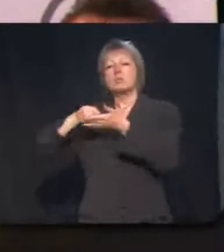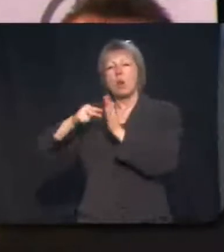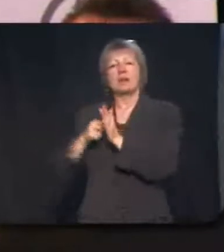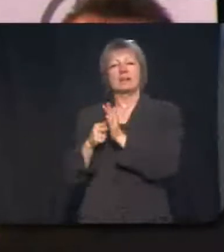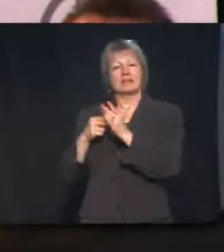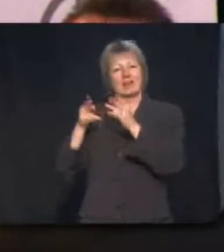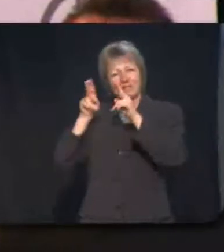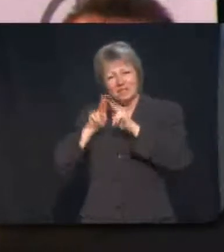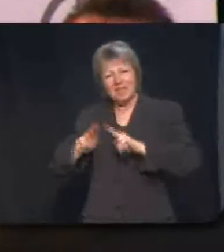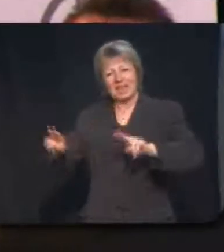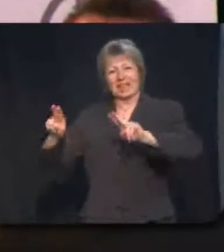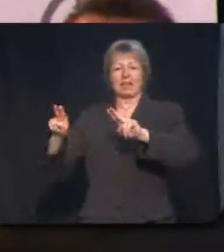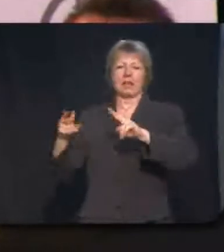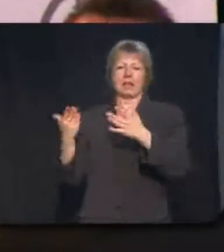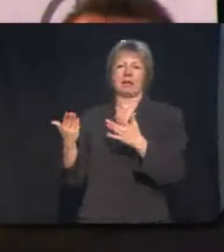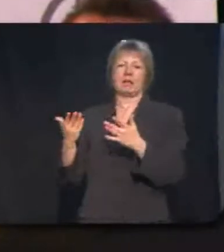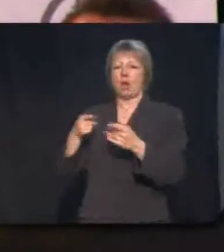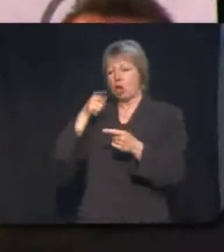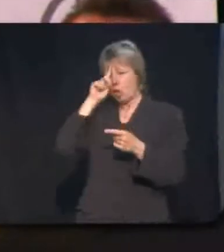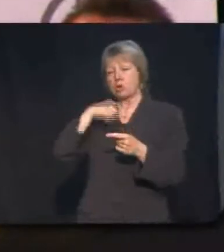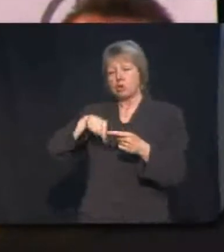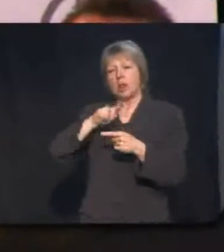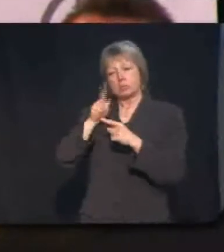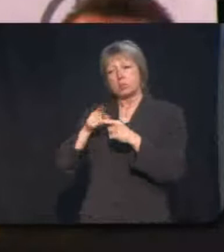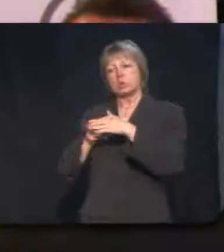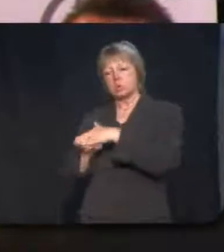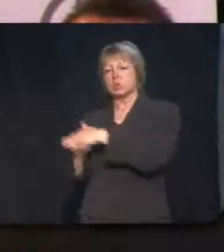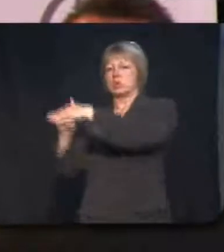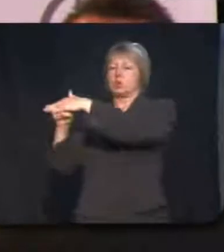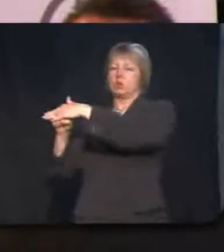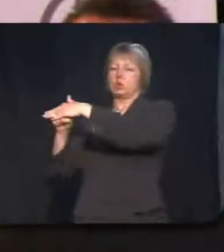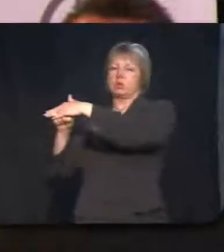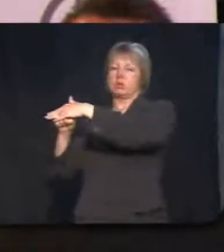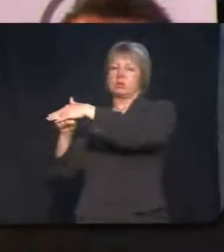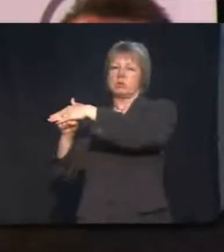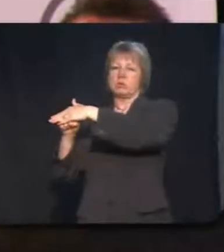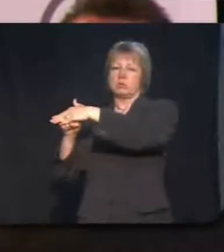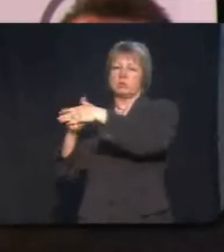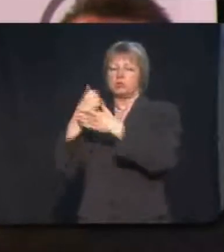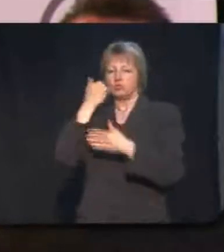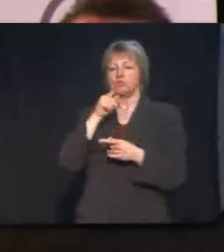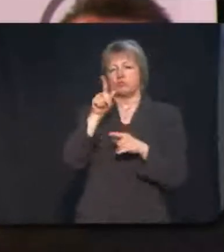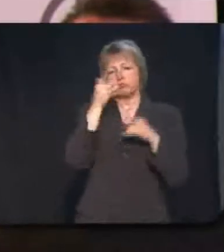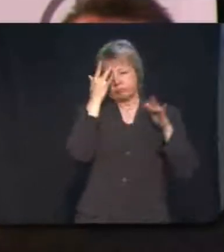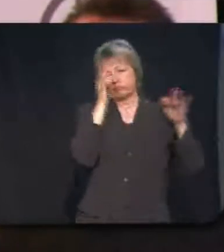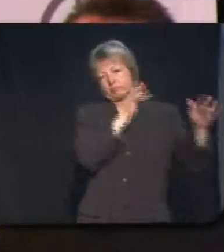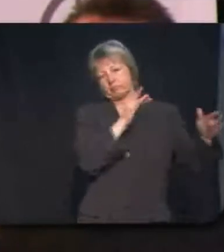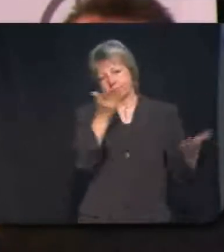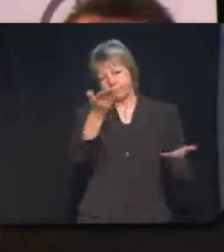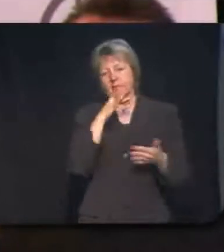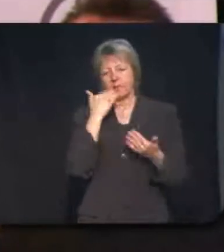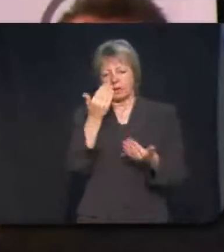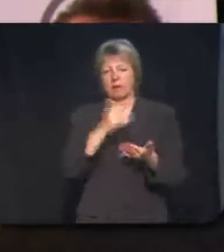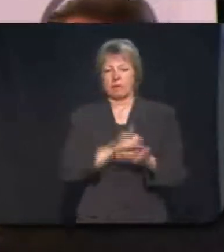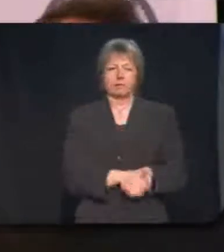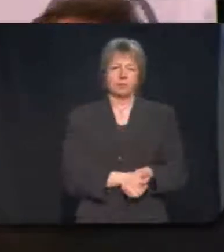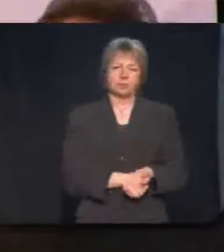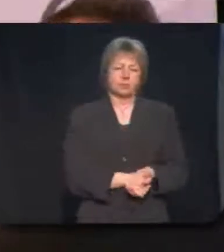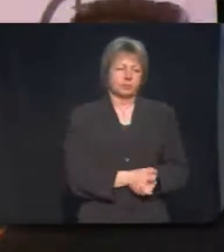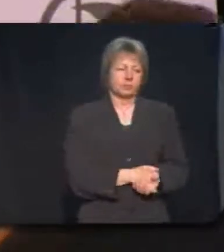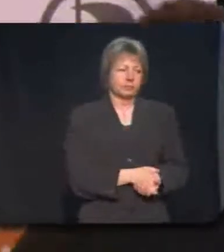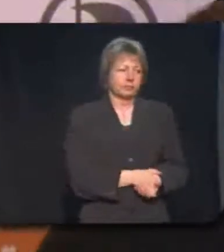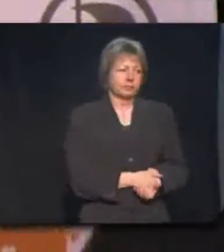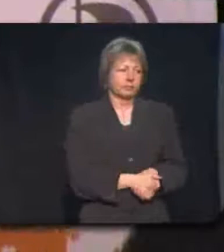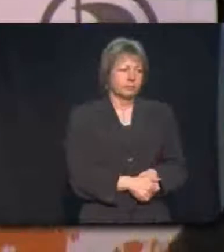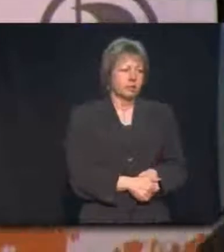in der Welt einsetzen kann einsetzen wollen und ja ich bin um eure Zustimmung vielen Dank